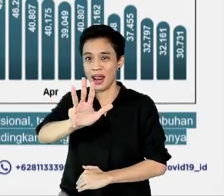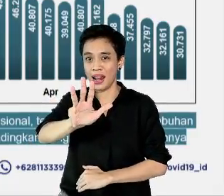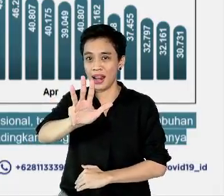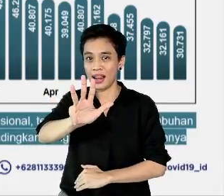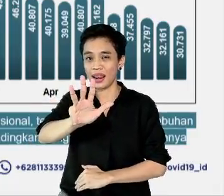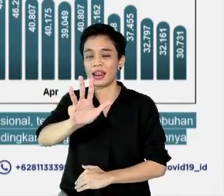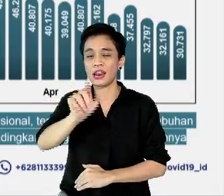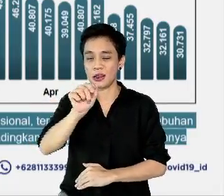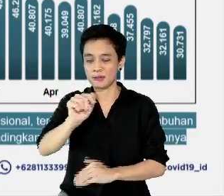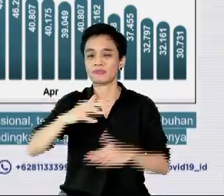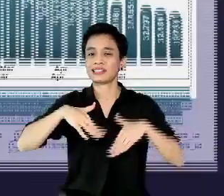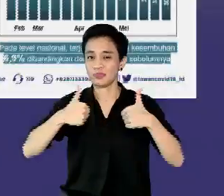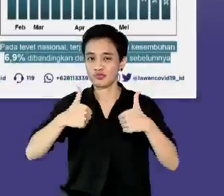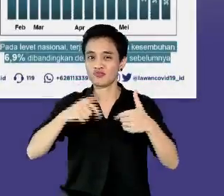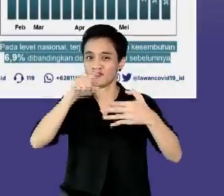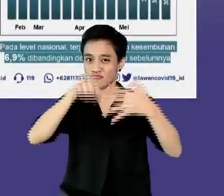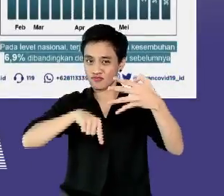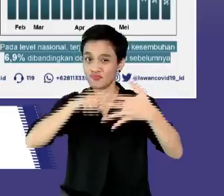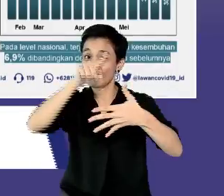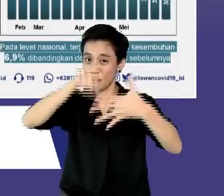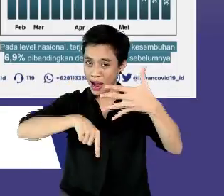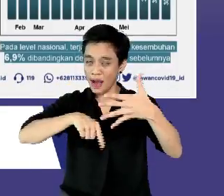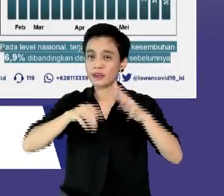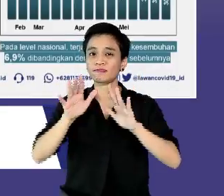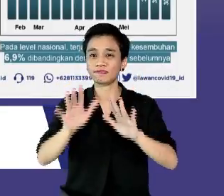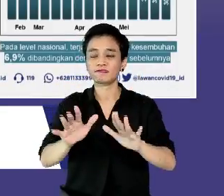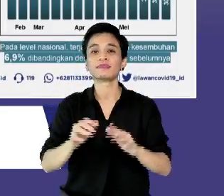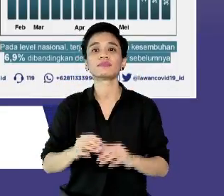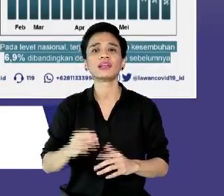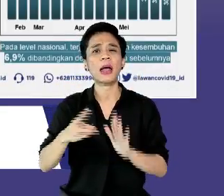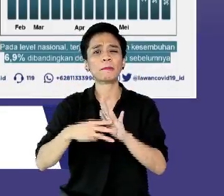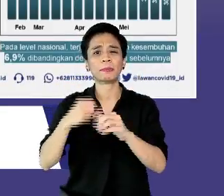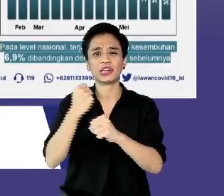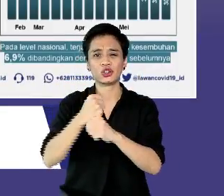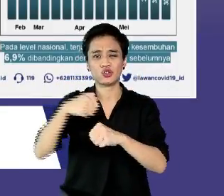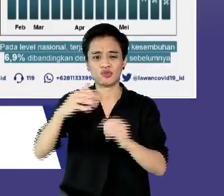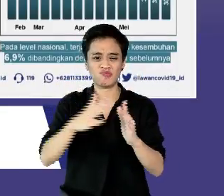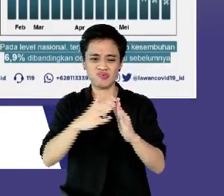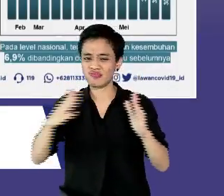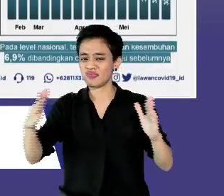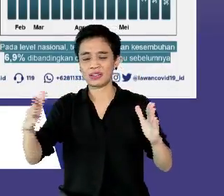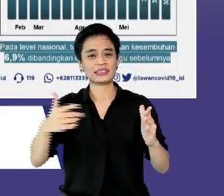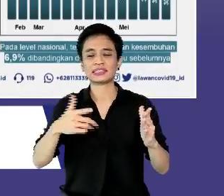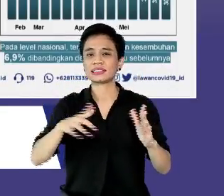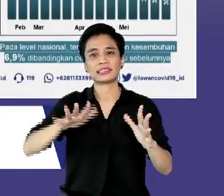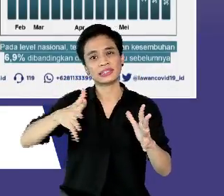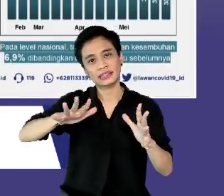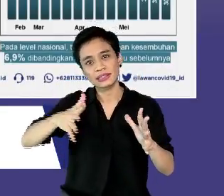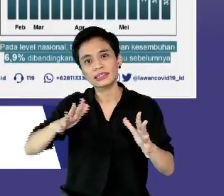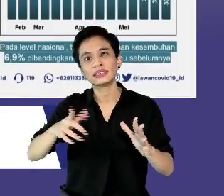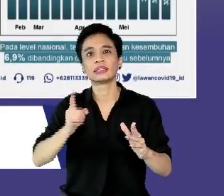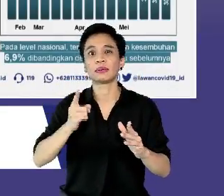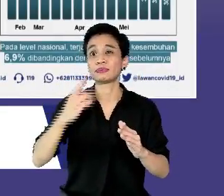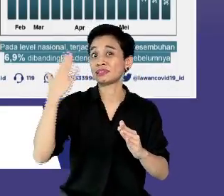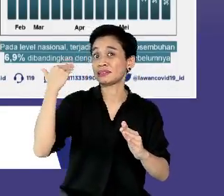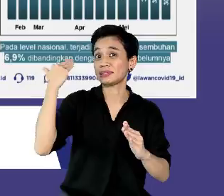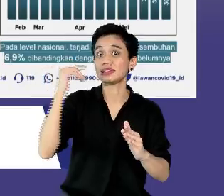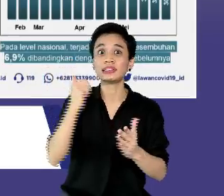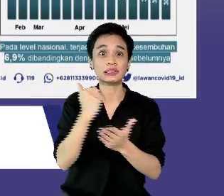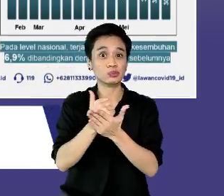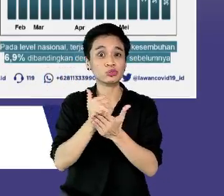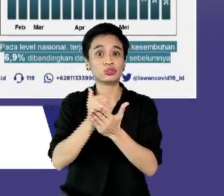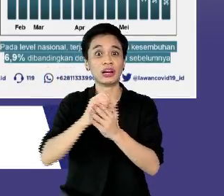kesembuhan. Sangat disayangkan bahwa perkembangan pada minggu ini sangat tidak diharapkan mengingat kita sempat mengalami